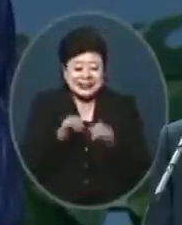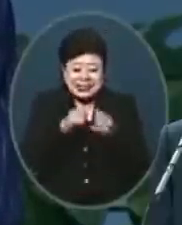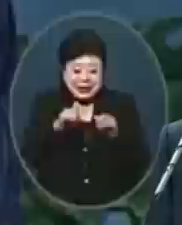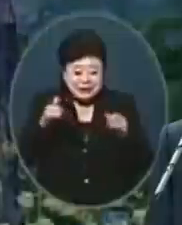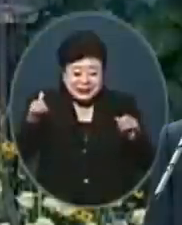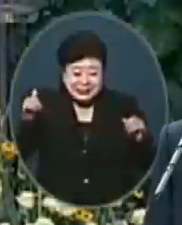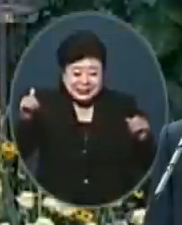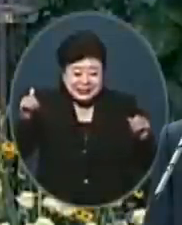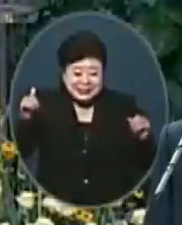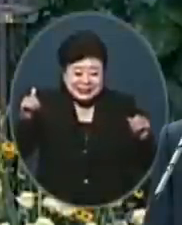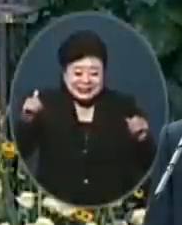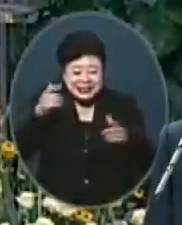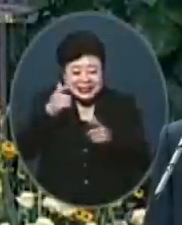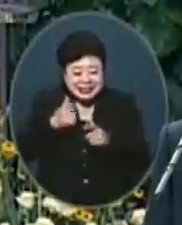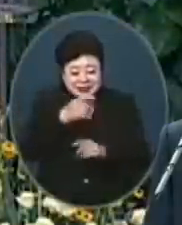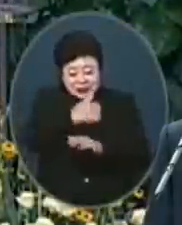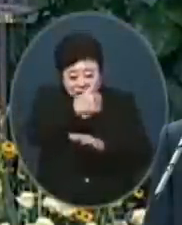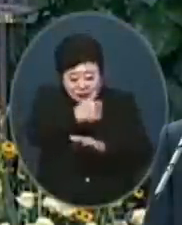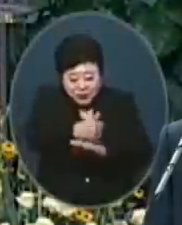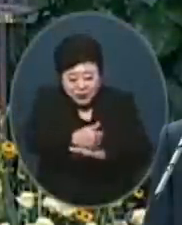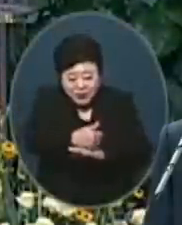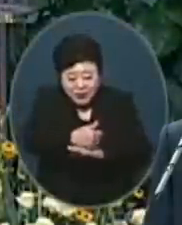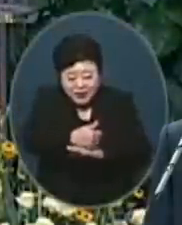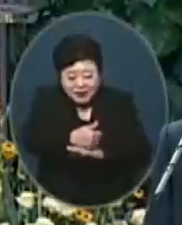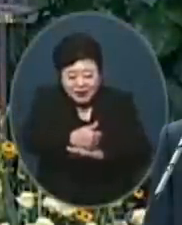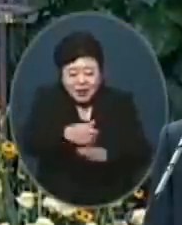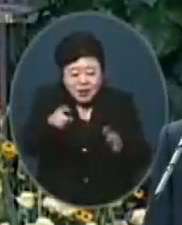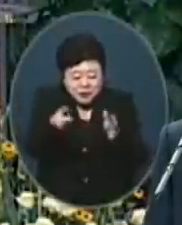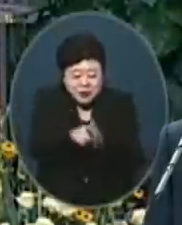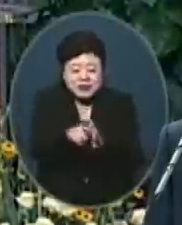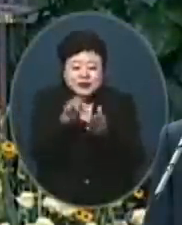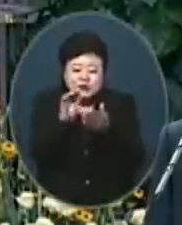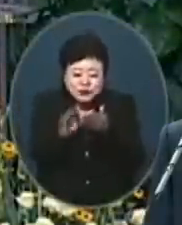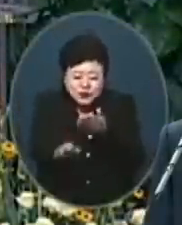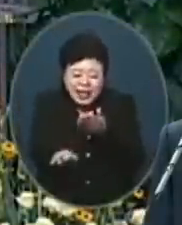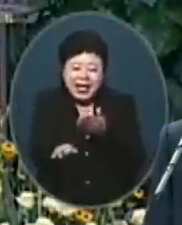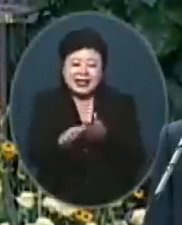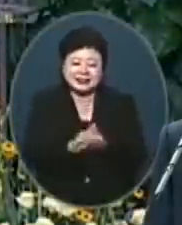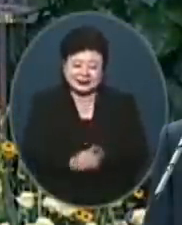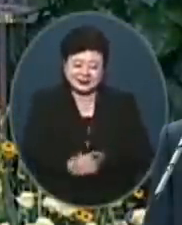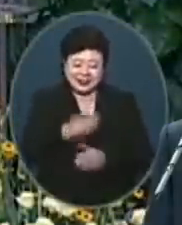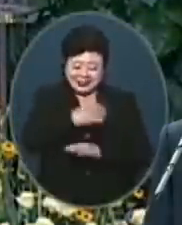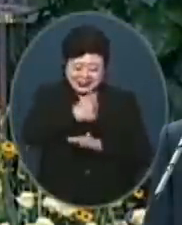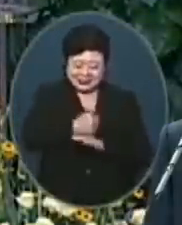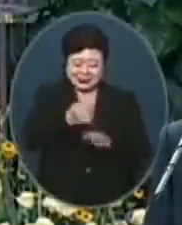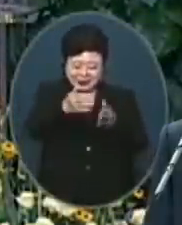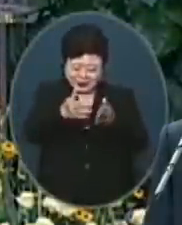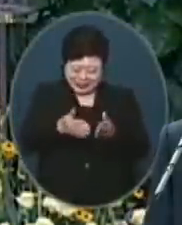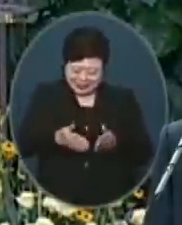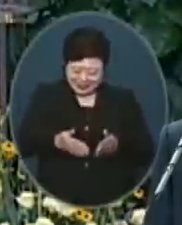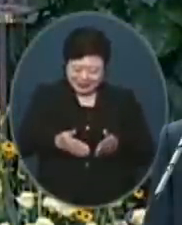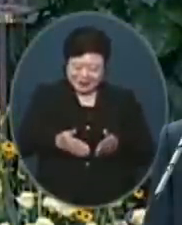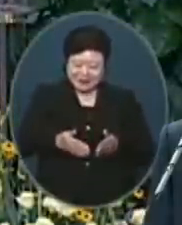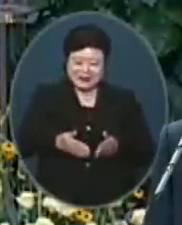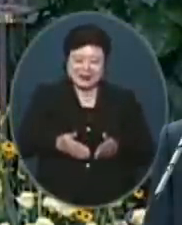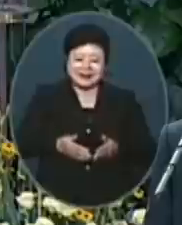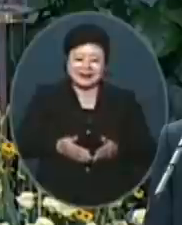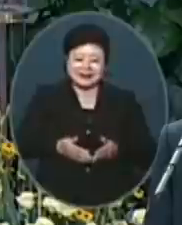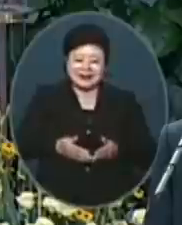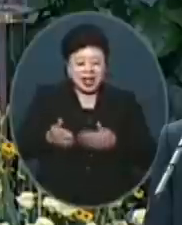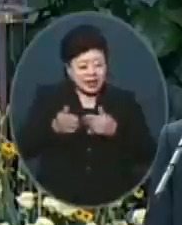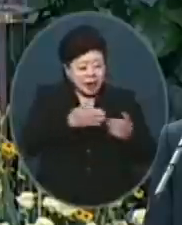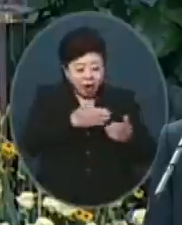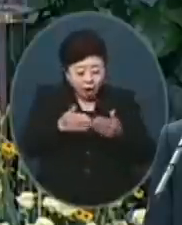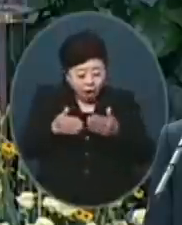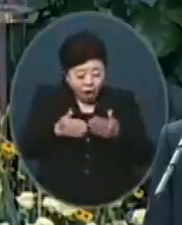사람들은 예수 그리스도 믿고 난 다음에도 그리스도를 통해서 체험을